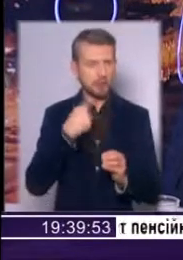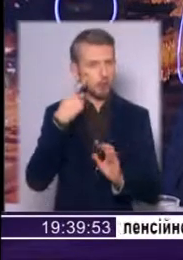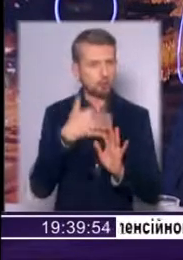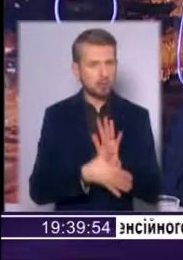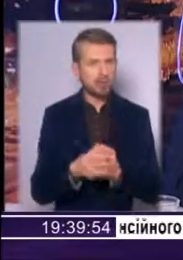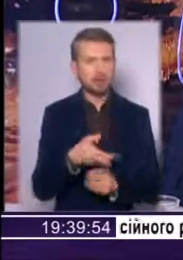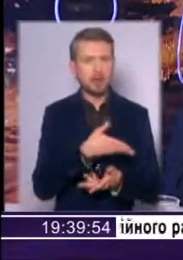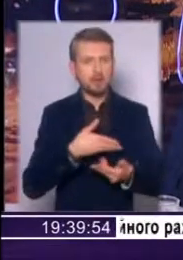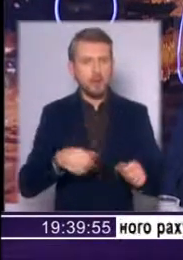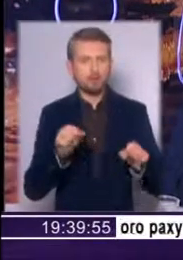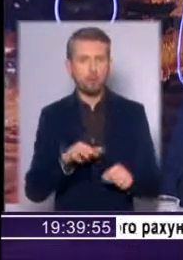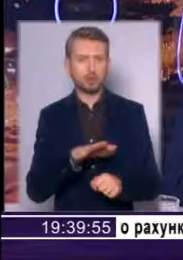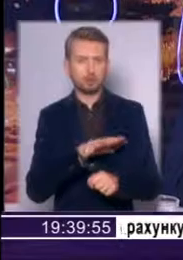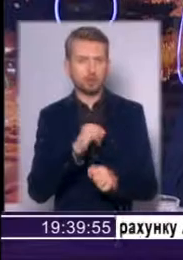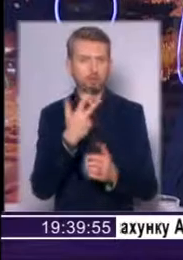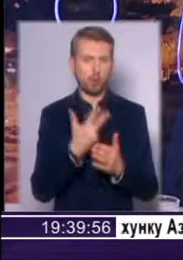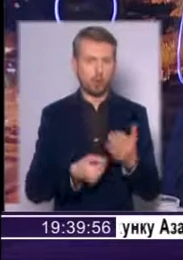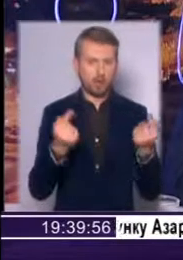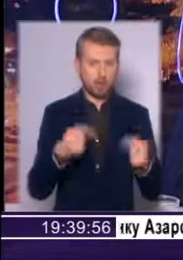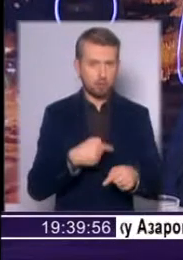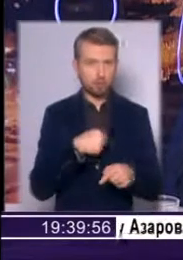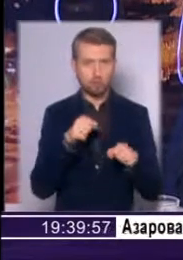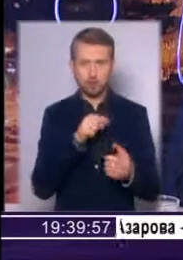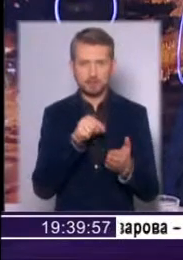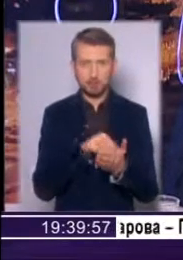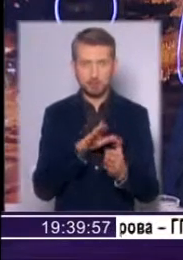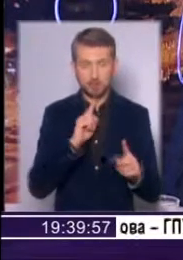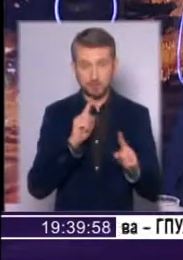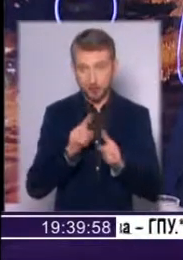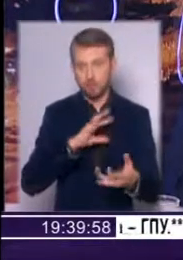нас це може бути і провалом, і ми можемо не потрапити в Раду, що і врешті-решті сталося.